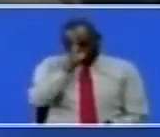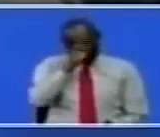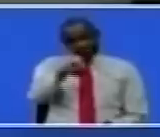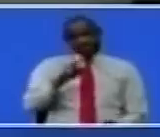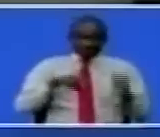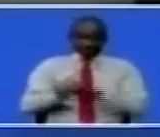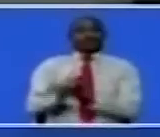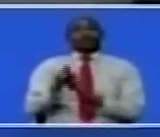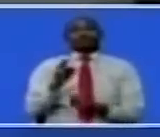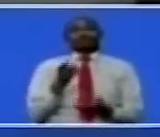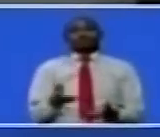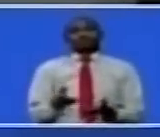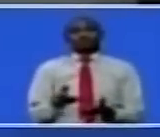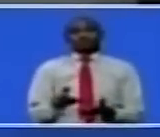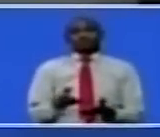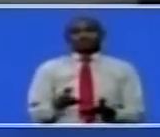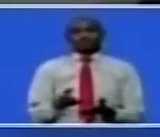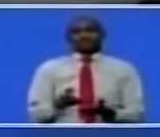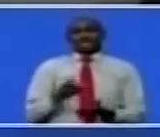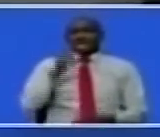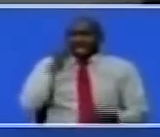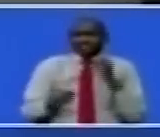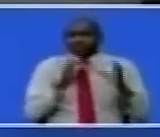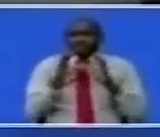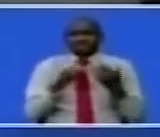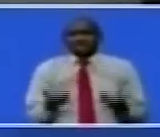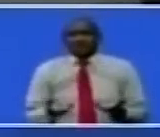Munyoli. So where is the last communication?